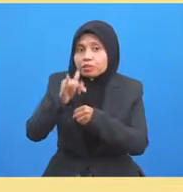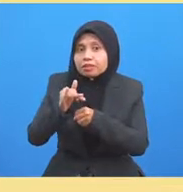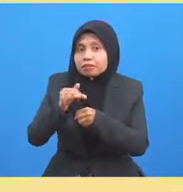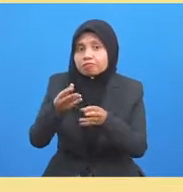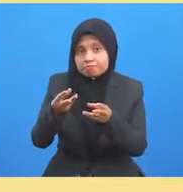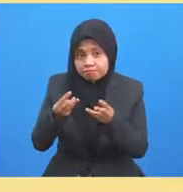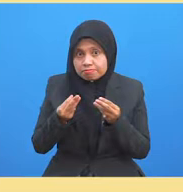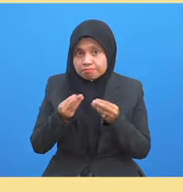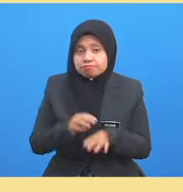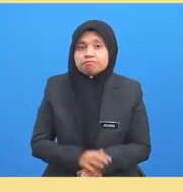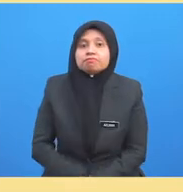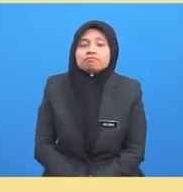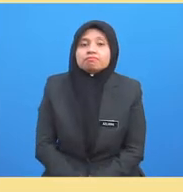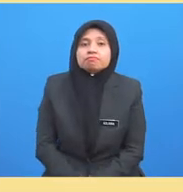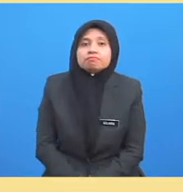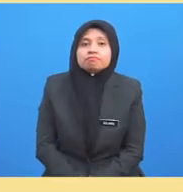diinginkan.